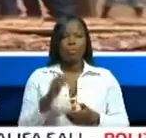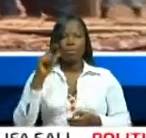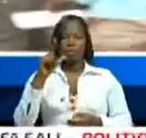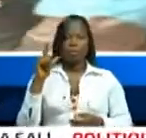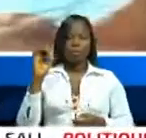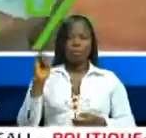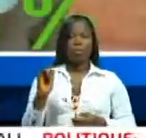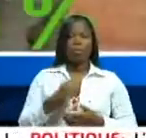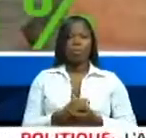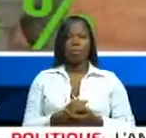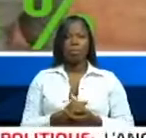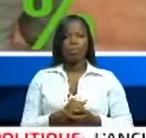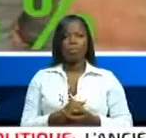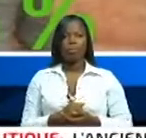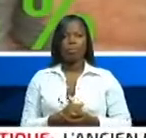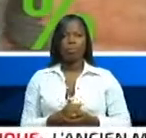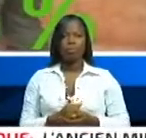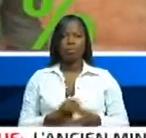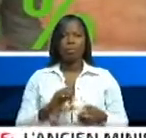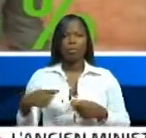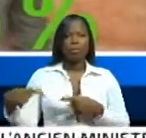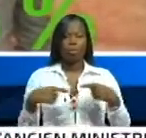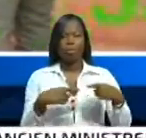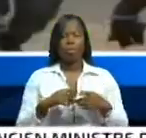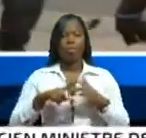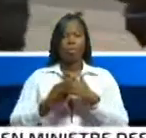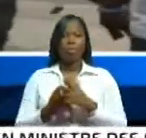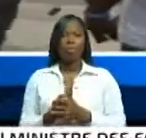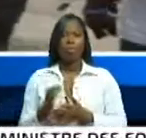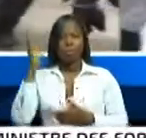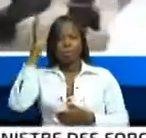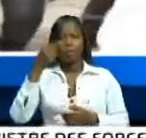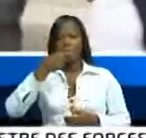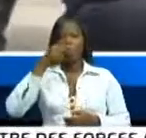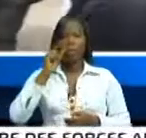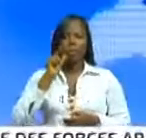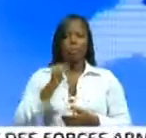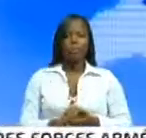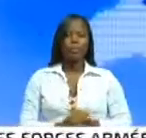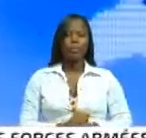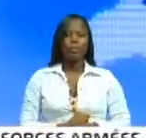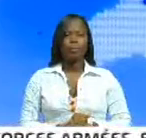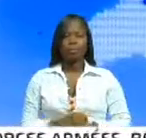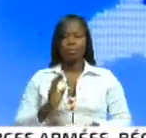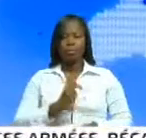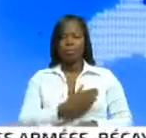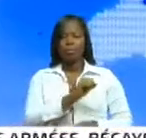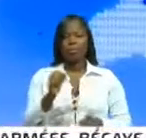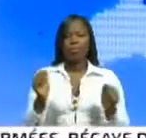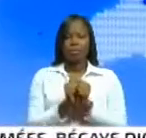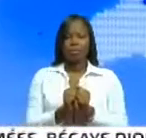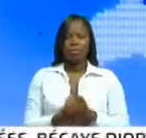des résultats des affrontements ont éclaté à libreville capitale du gabon nous sommes avec